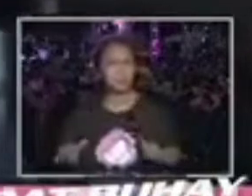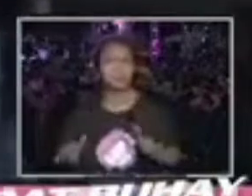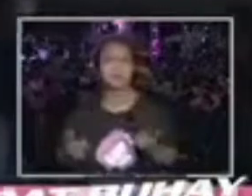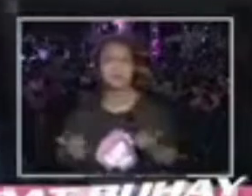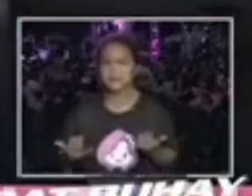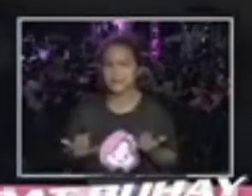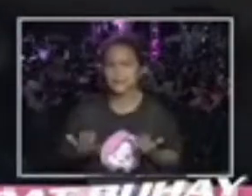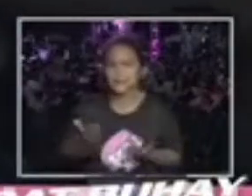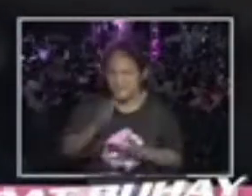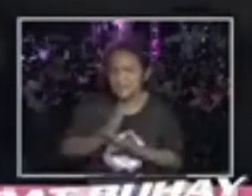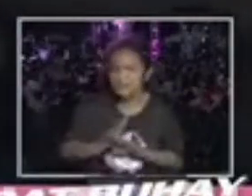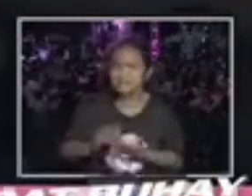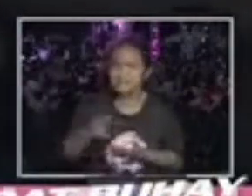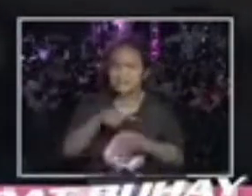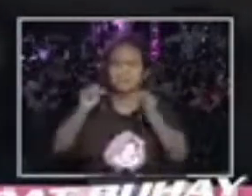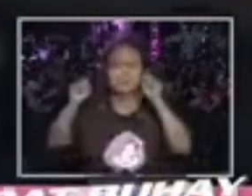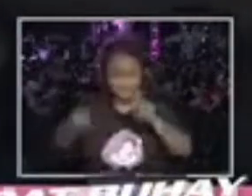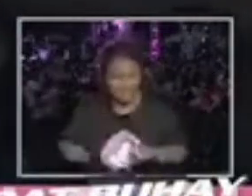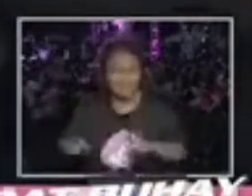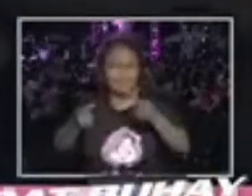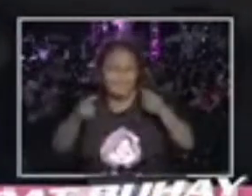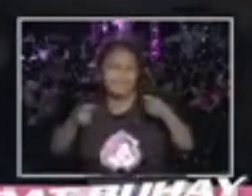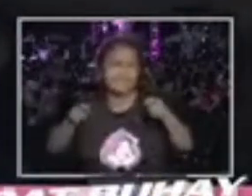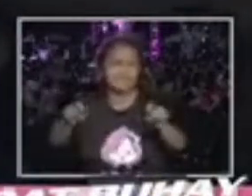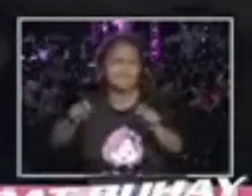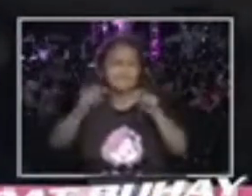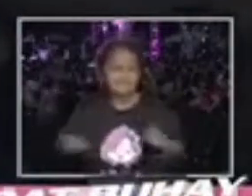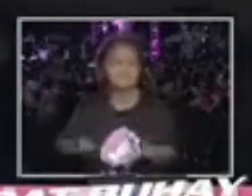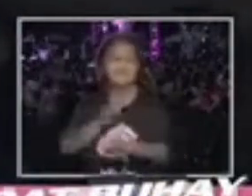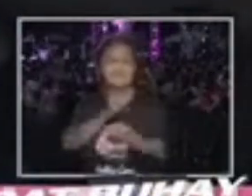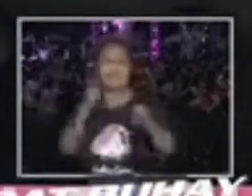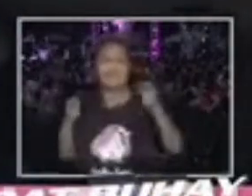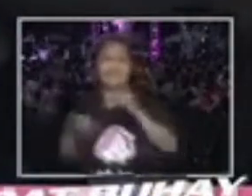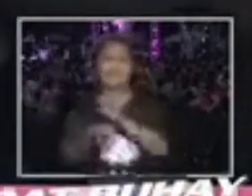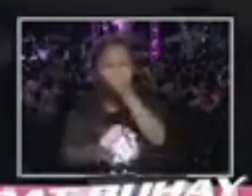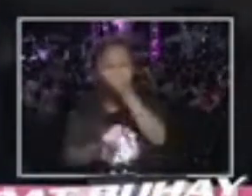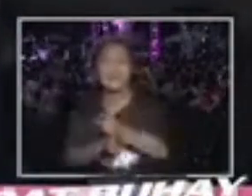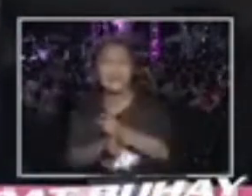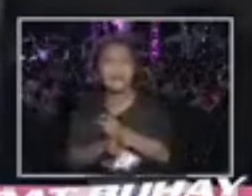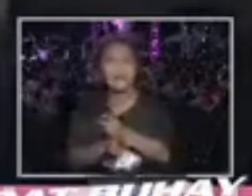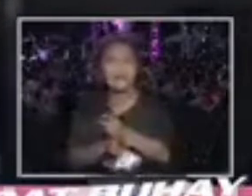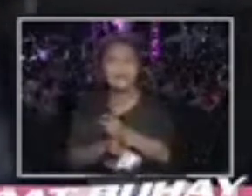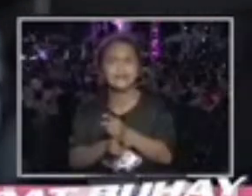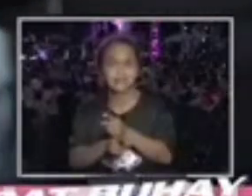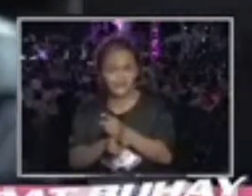May magagawa ako para itama ito.